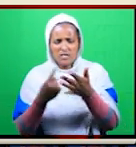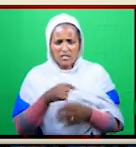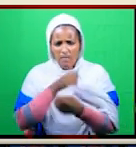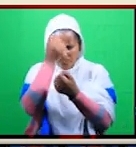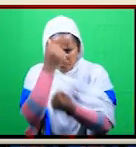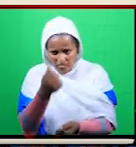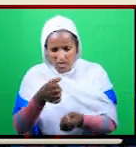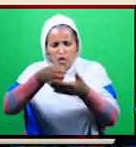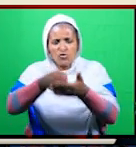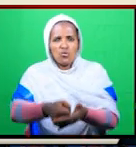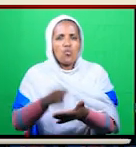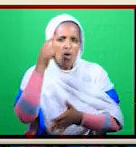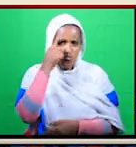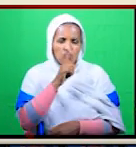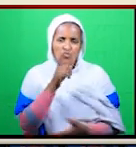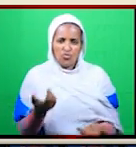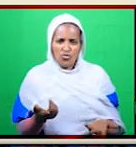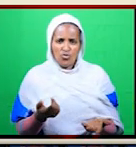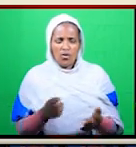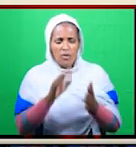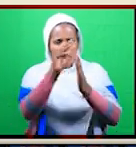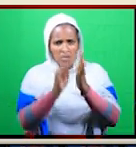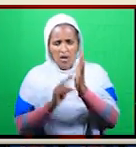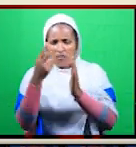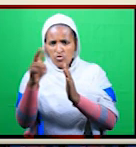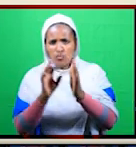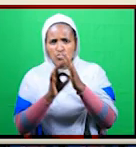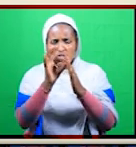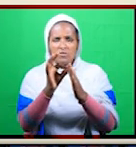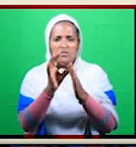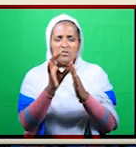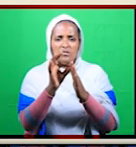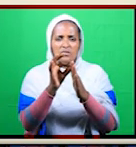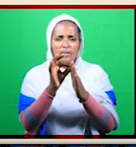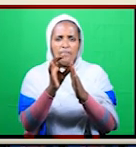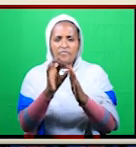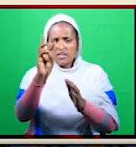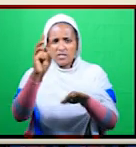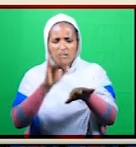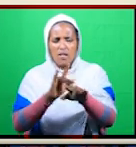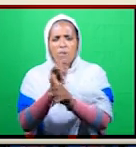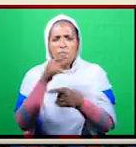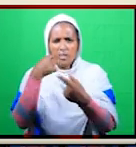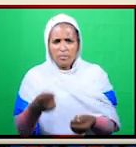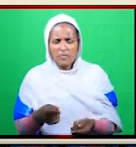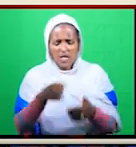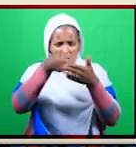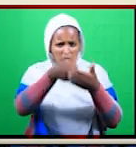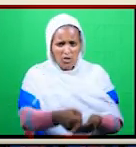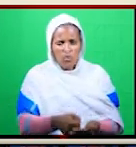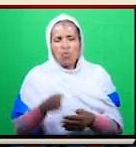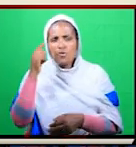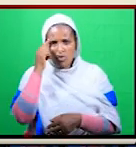እኛ ደግሞ የታዘዝ ነው የጸናውን አስቡ ነው። ዕብራውያን ምዕራፍ 12 ከቁጥር 6 ላይ ምንድን ነው